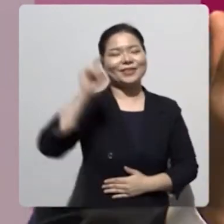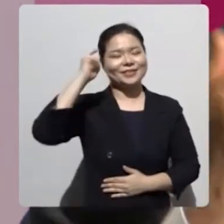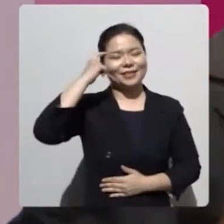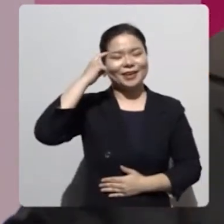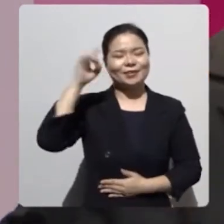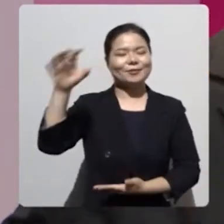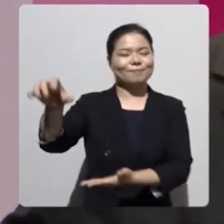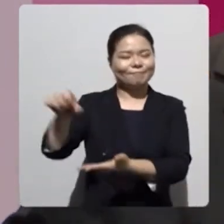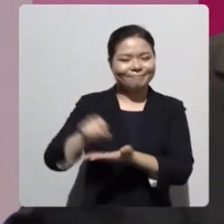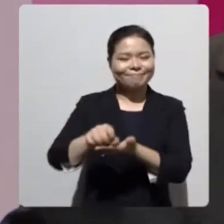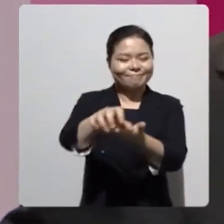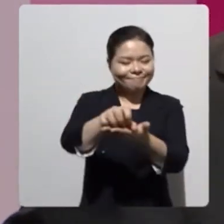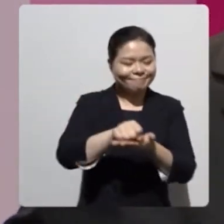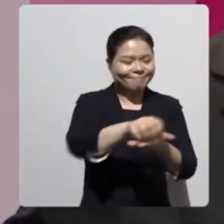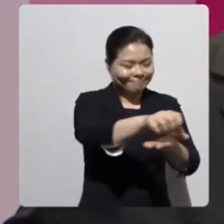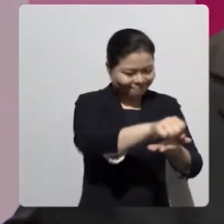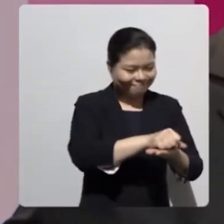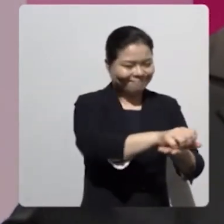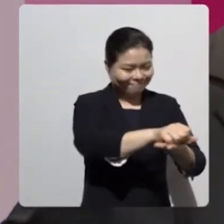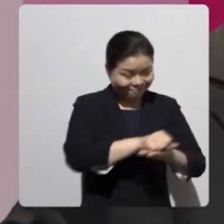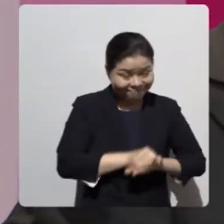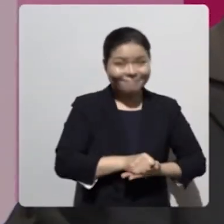하나하나 담아가겠습니다.